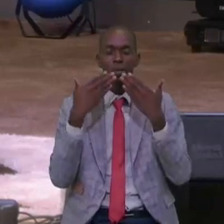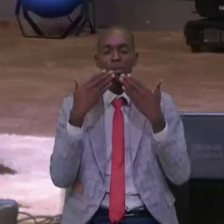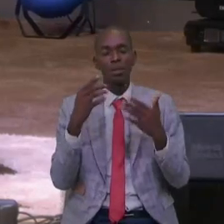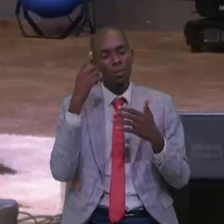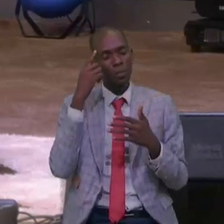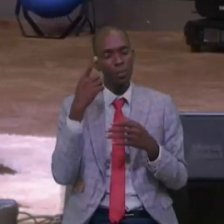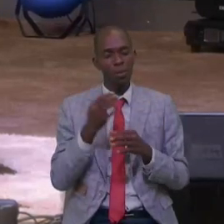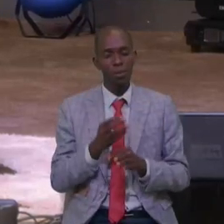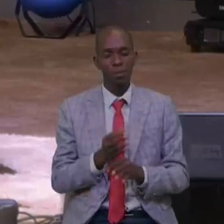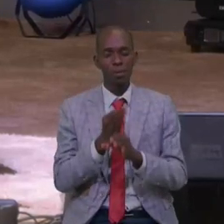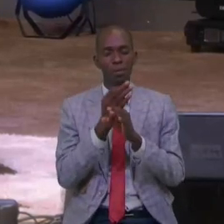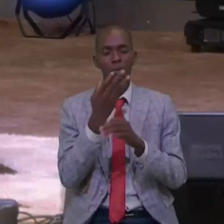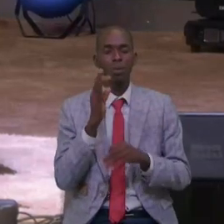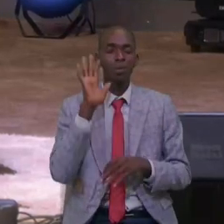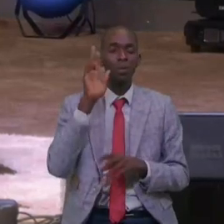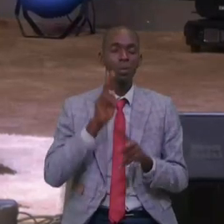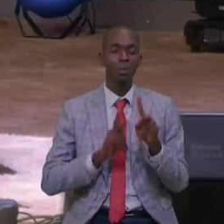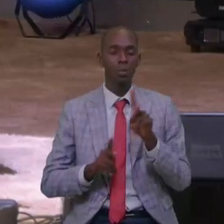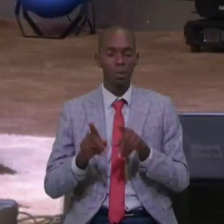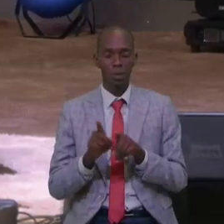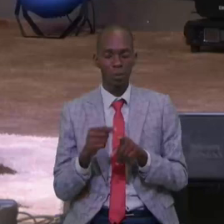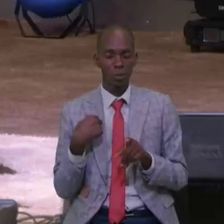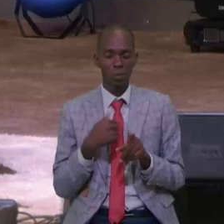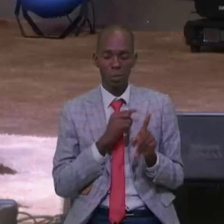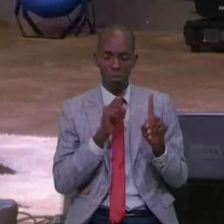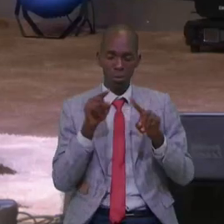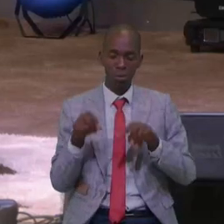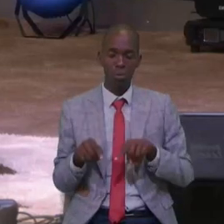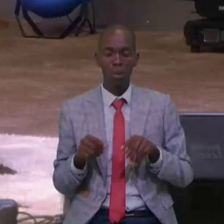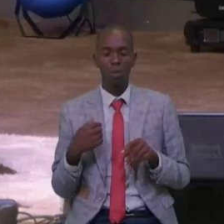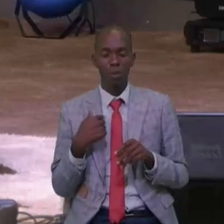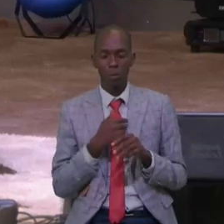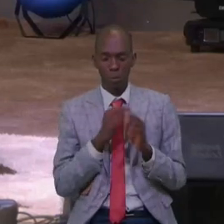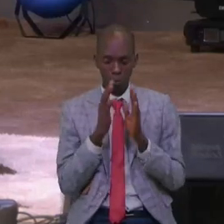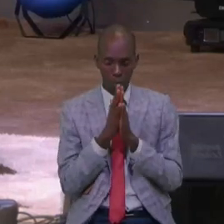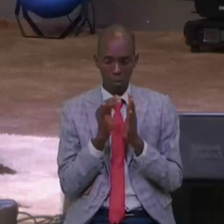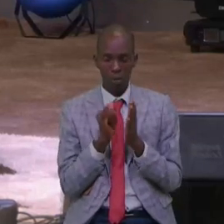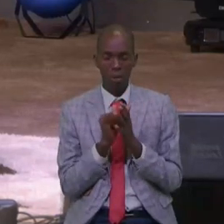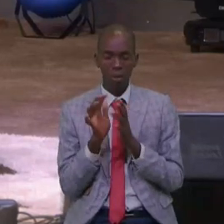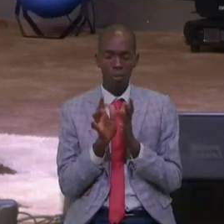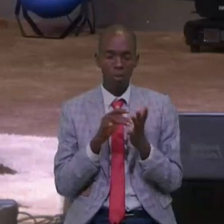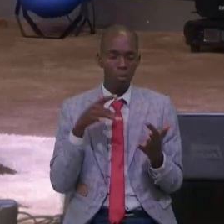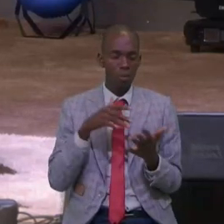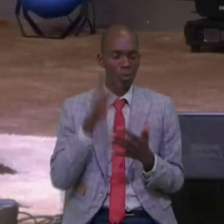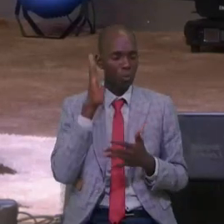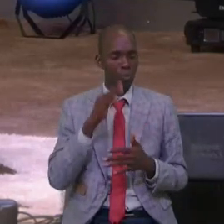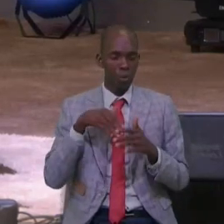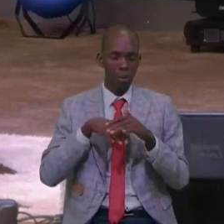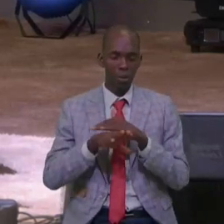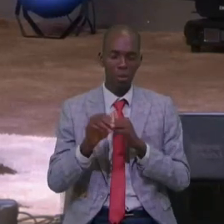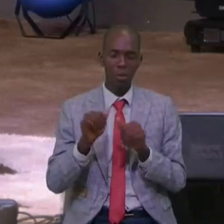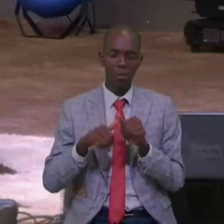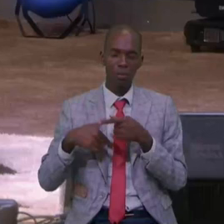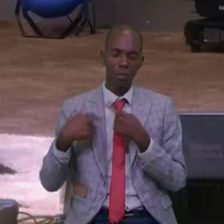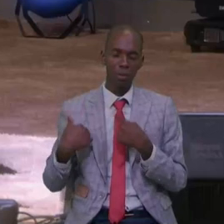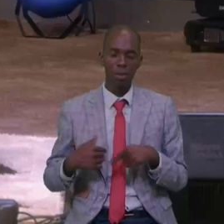Merci pour la fidélité de ton peuple. Comme nous sommes arrivés, je prie, Seigneur, que l'étude biblique